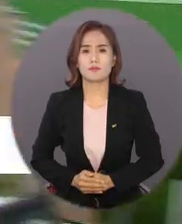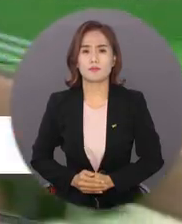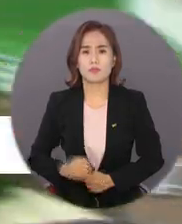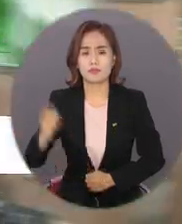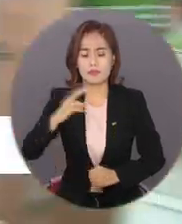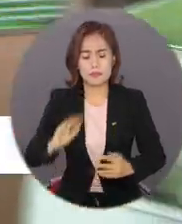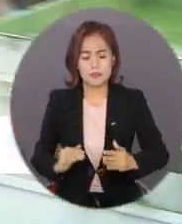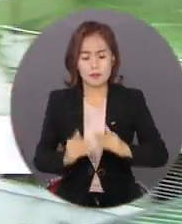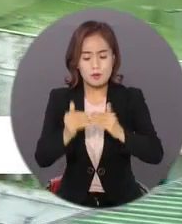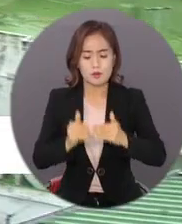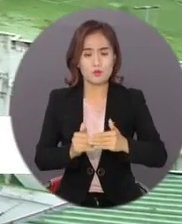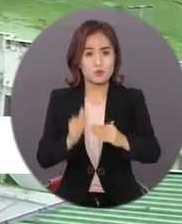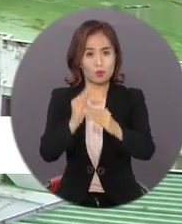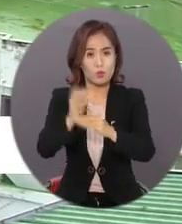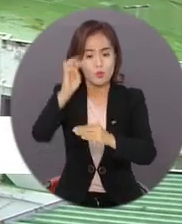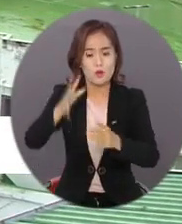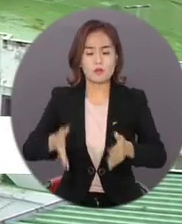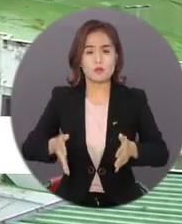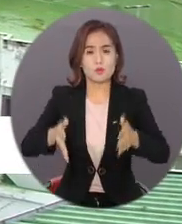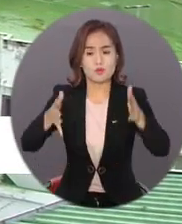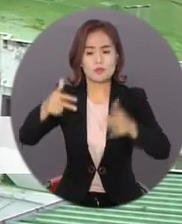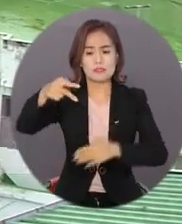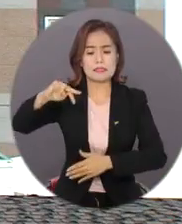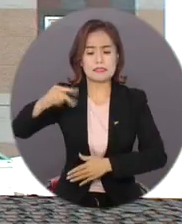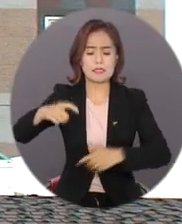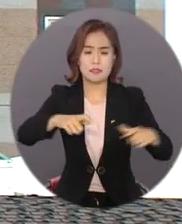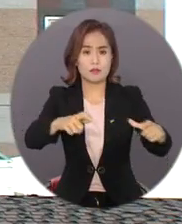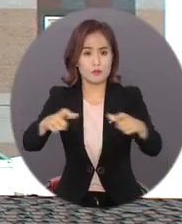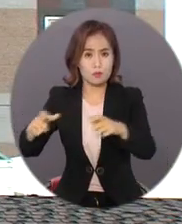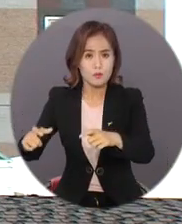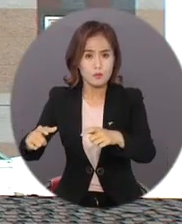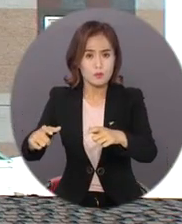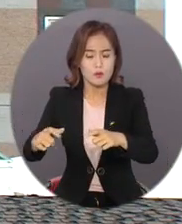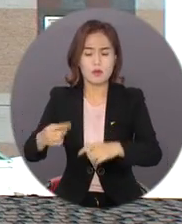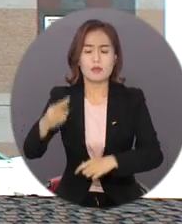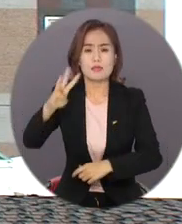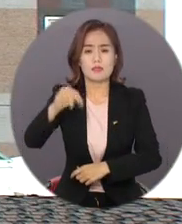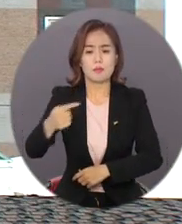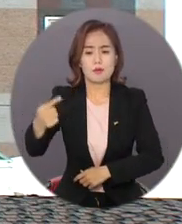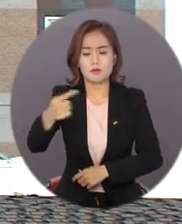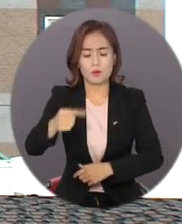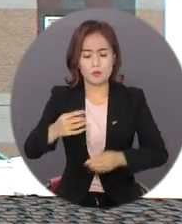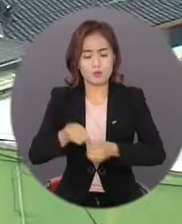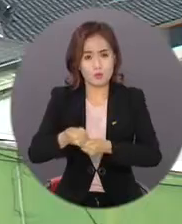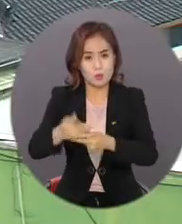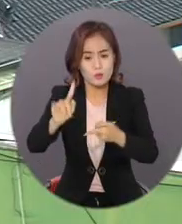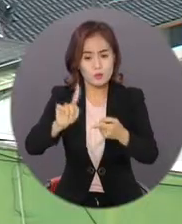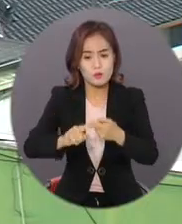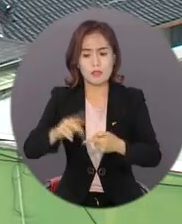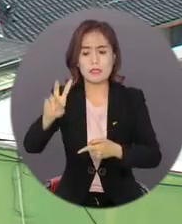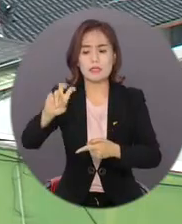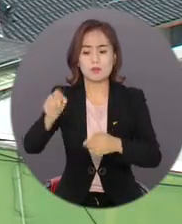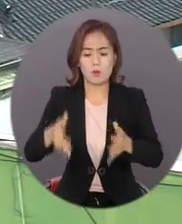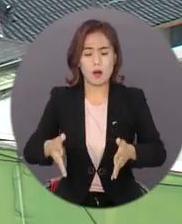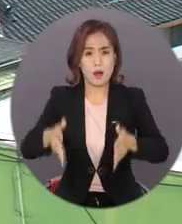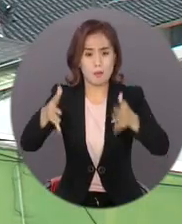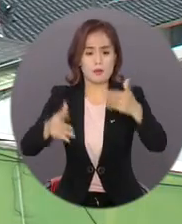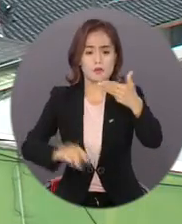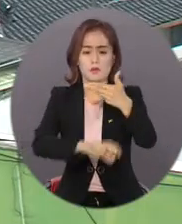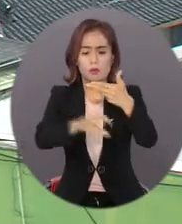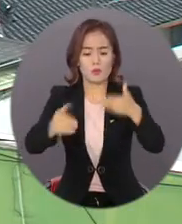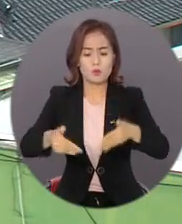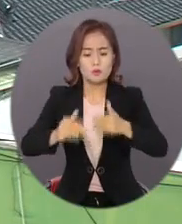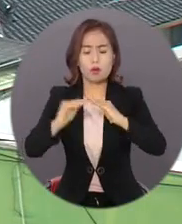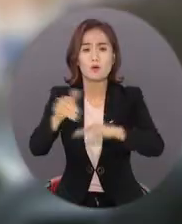재개발 사업이 추진되고 있는 광주 동구 지산 1동 일대입니다. 3만 천여 제곱미터 규모에 터에 25층짜리 아파트 8개